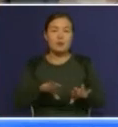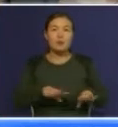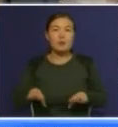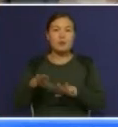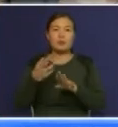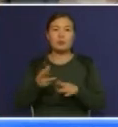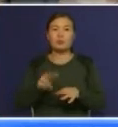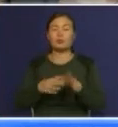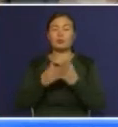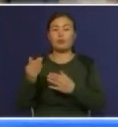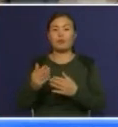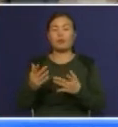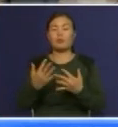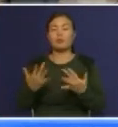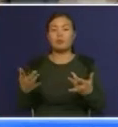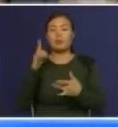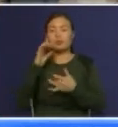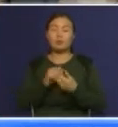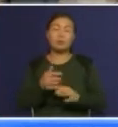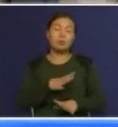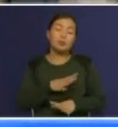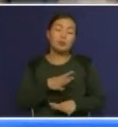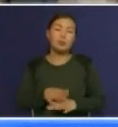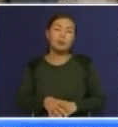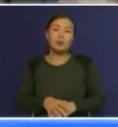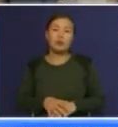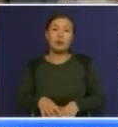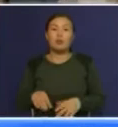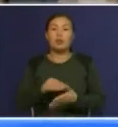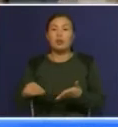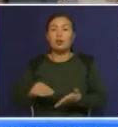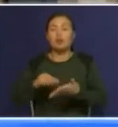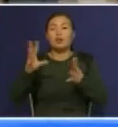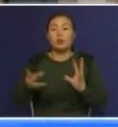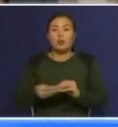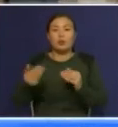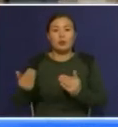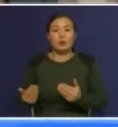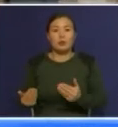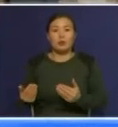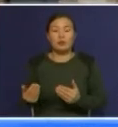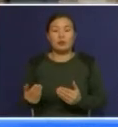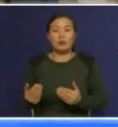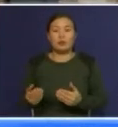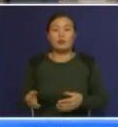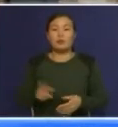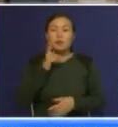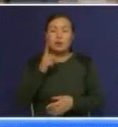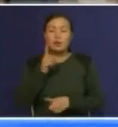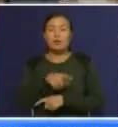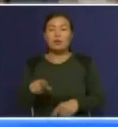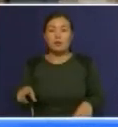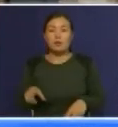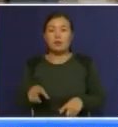білу ғой. Қаншалықты меңгерді, енді диктант парақшасының басында олардың аты-жөнінен кейін